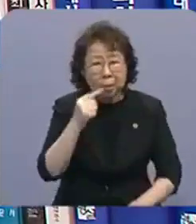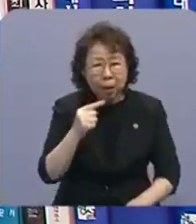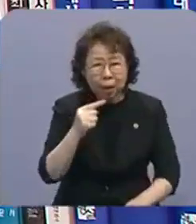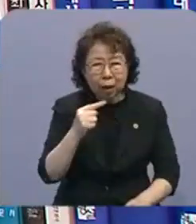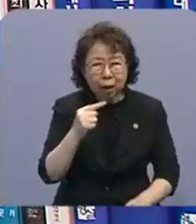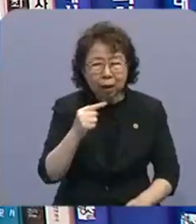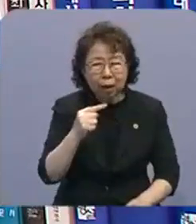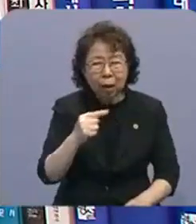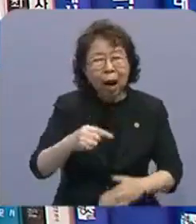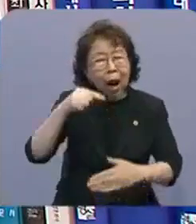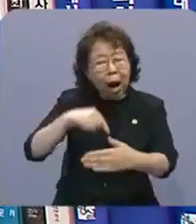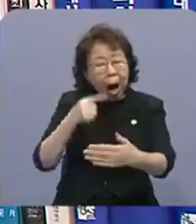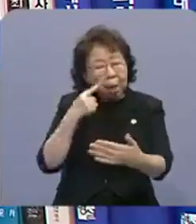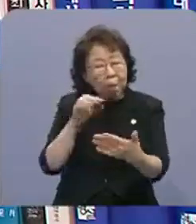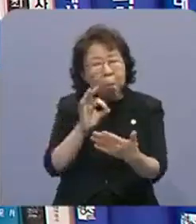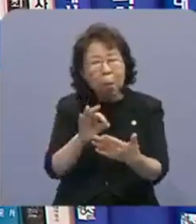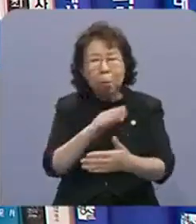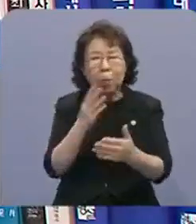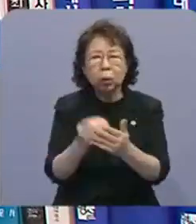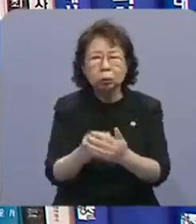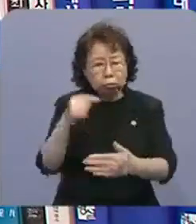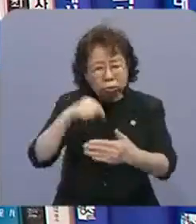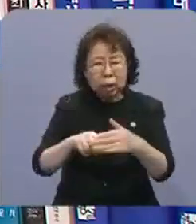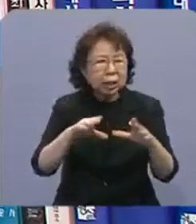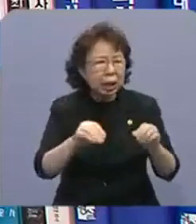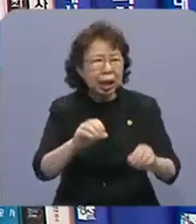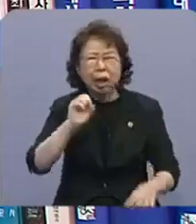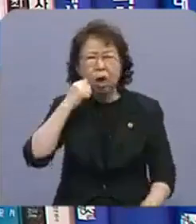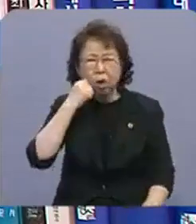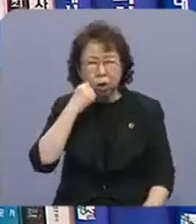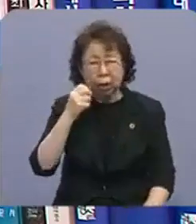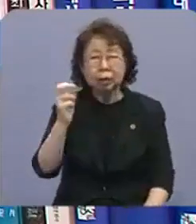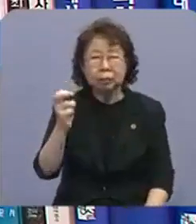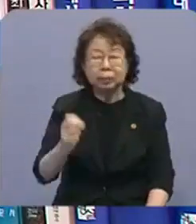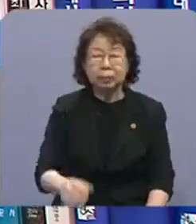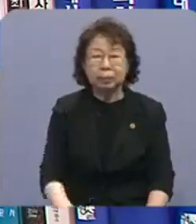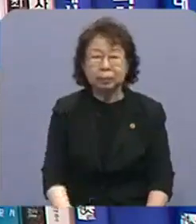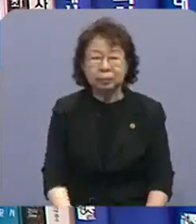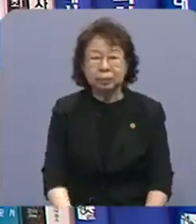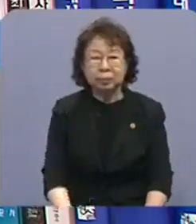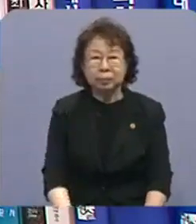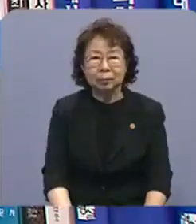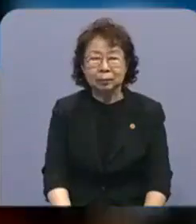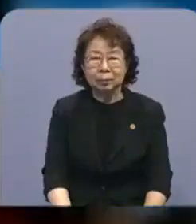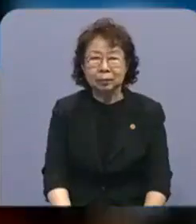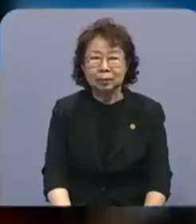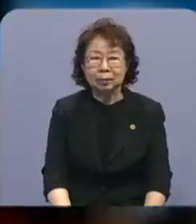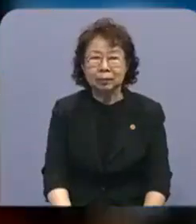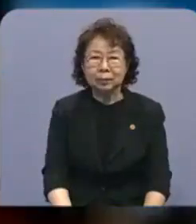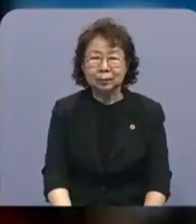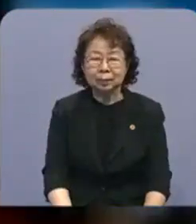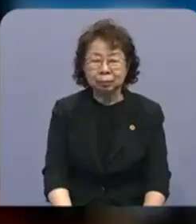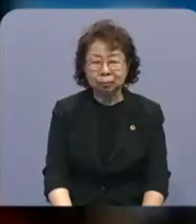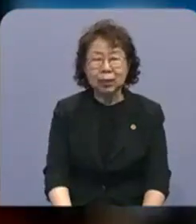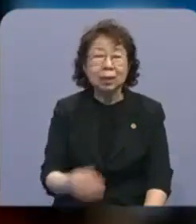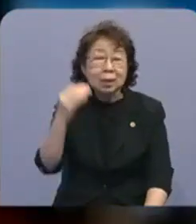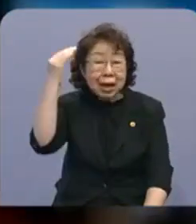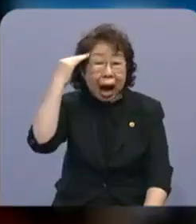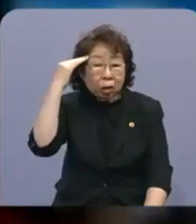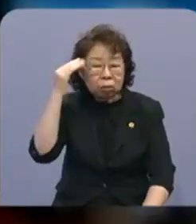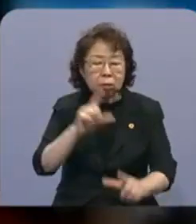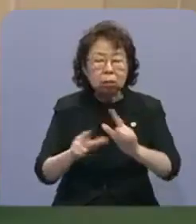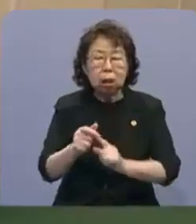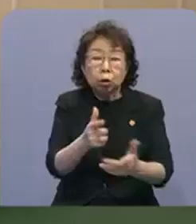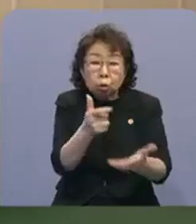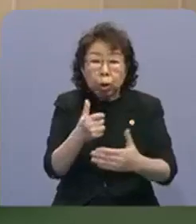그 게시물들은 국내에서 차장 하기 어려운 그런 어 문제점이 있습니다 한국도 더는 총기